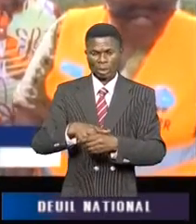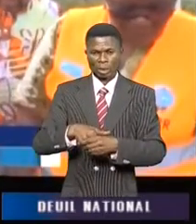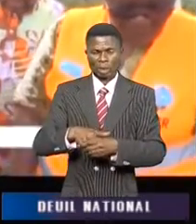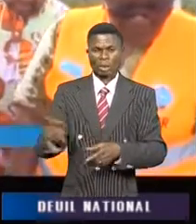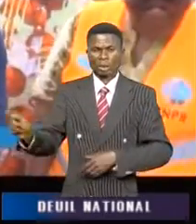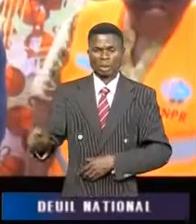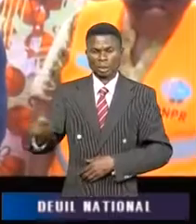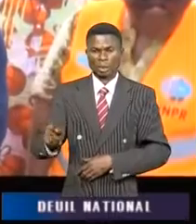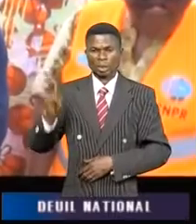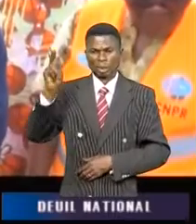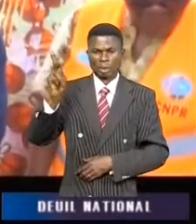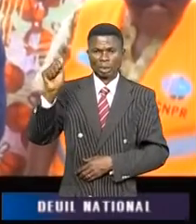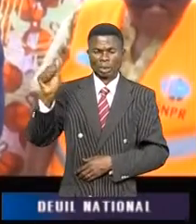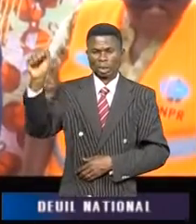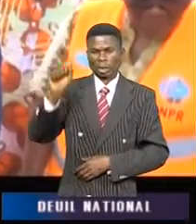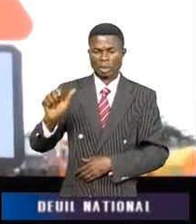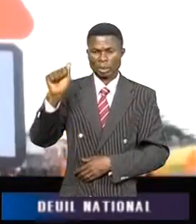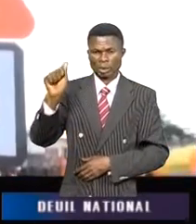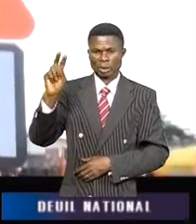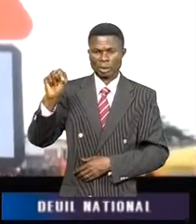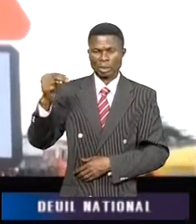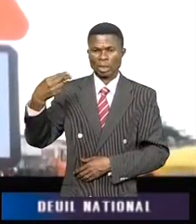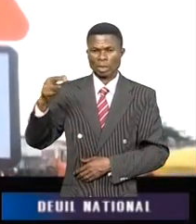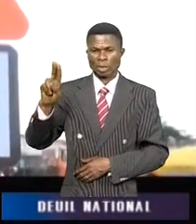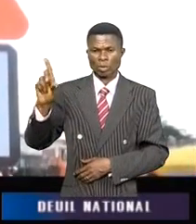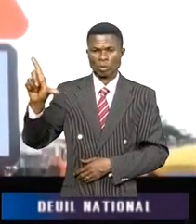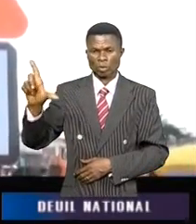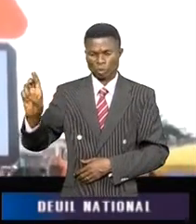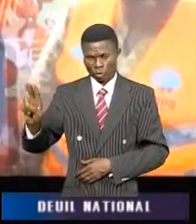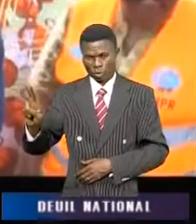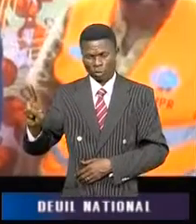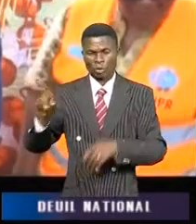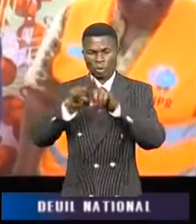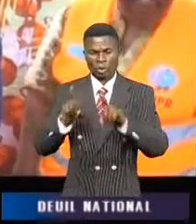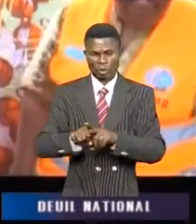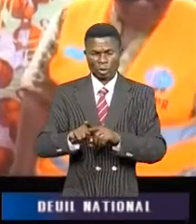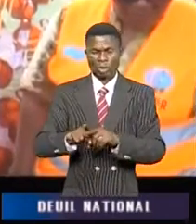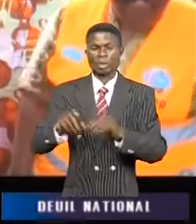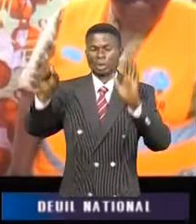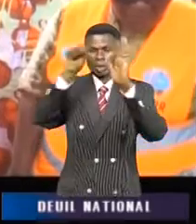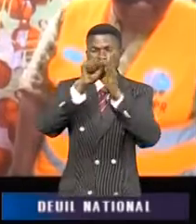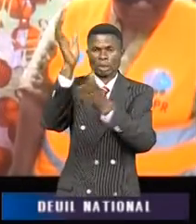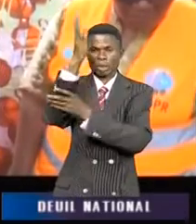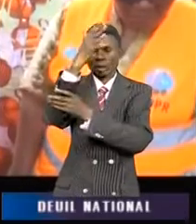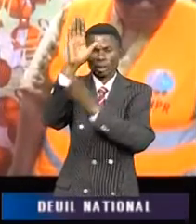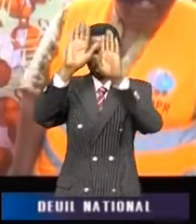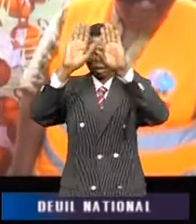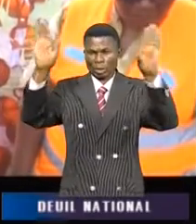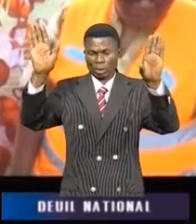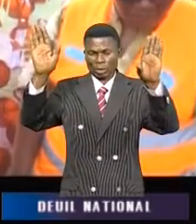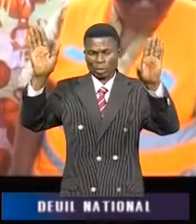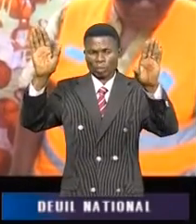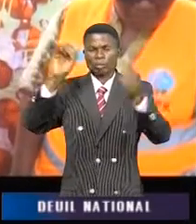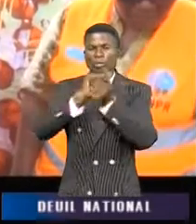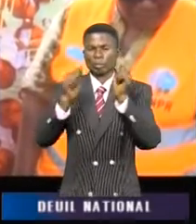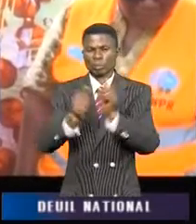de Kasangongo. Il y a eu l'implantation des panneaux avertissants de Dodan. Il y a aussi la signalisation des panneaux en ce qui concerne